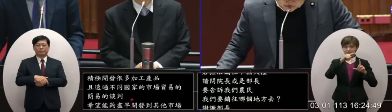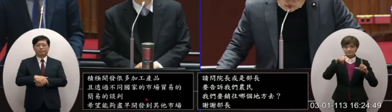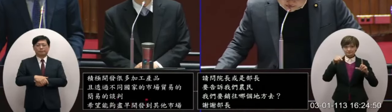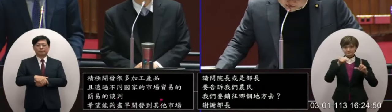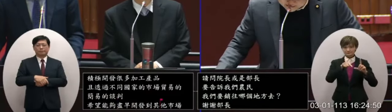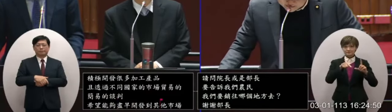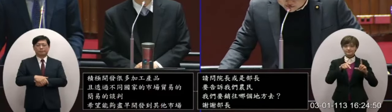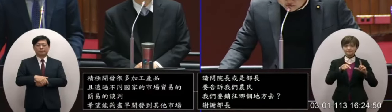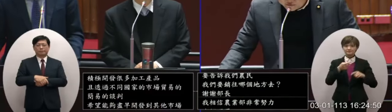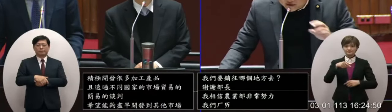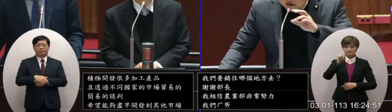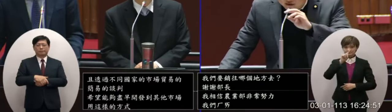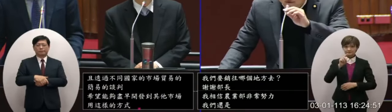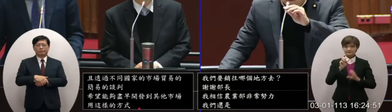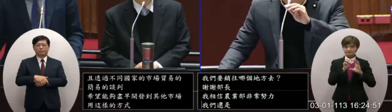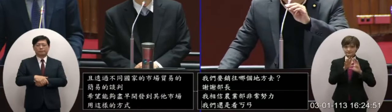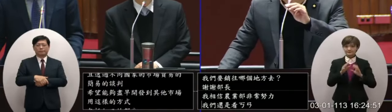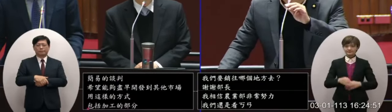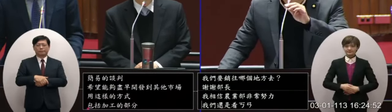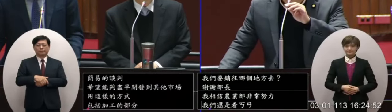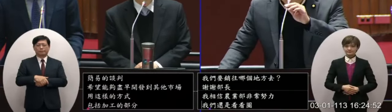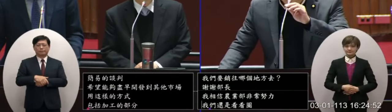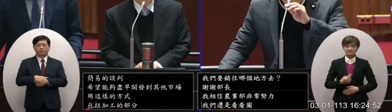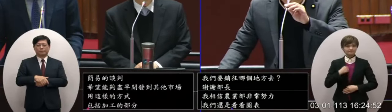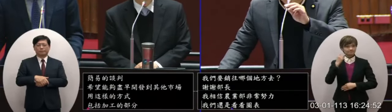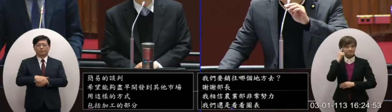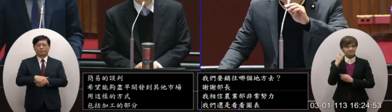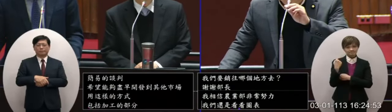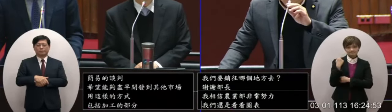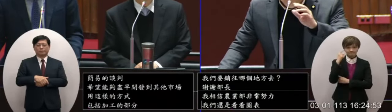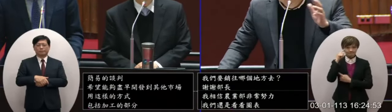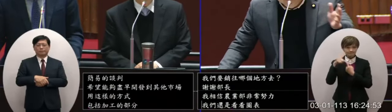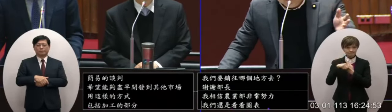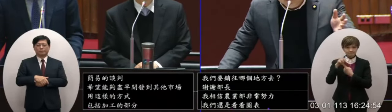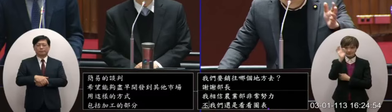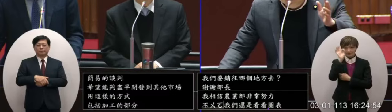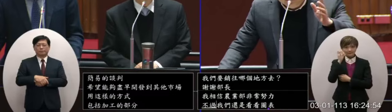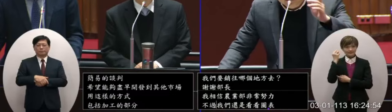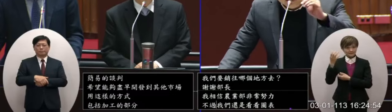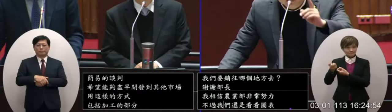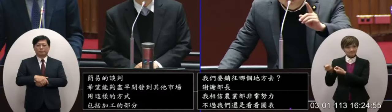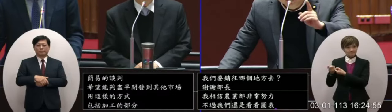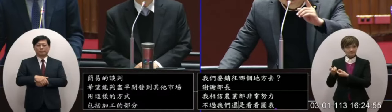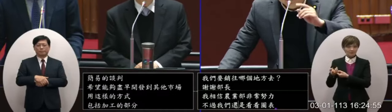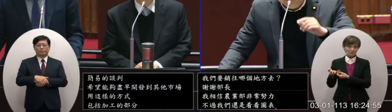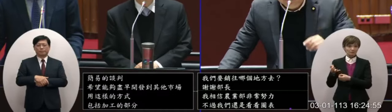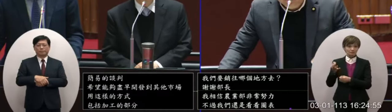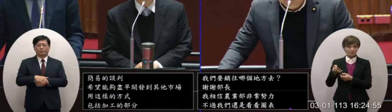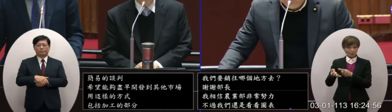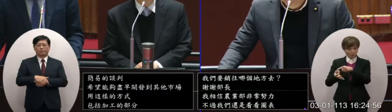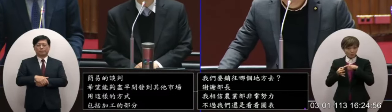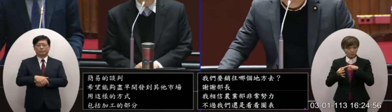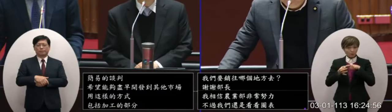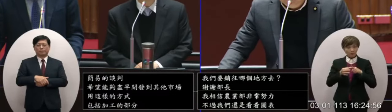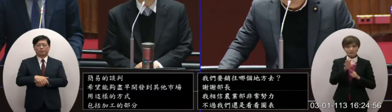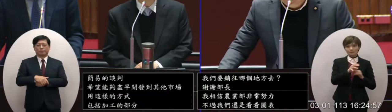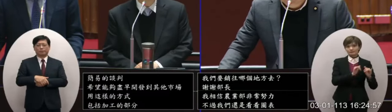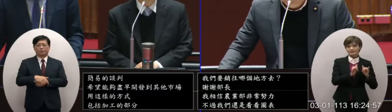一张图表，我们也很努力的想要开拓新的市场。只要能够赚钱，农民绝对支持。